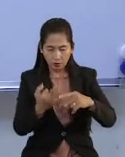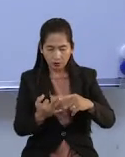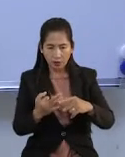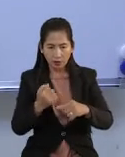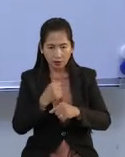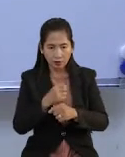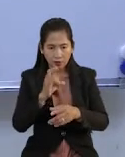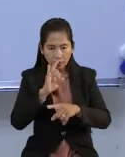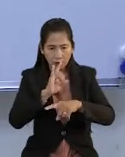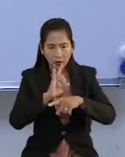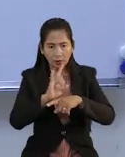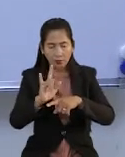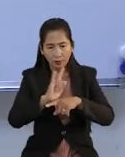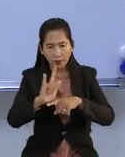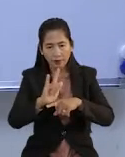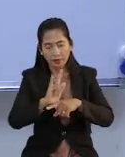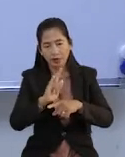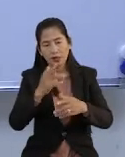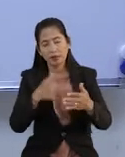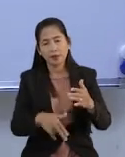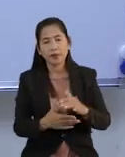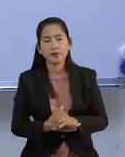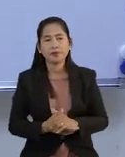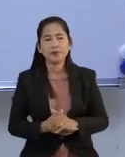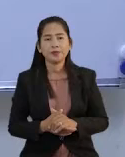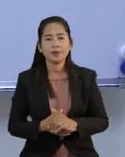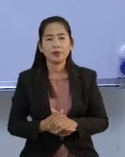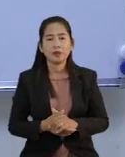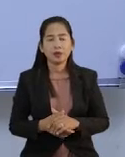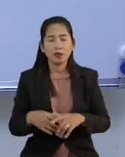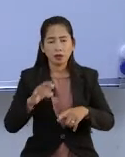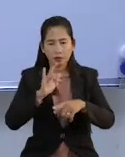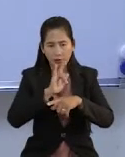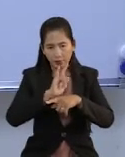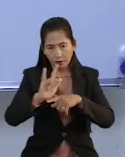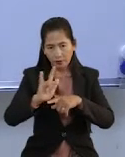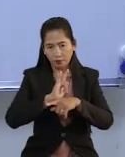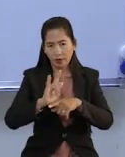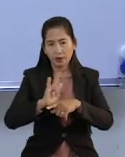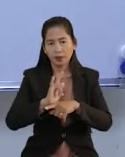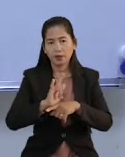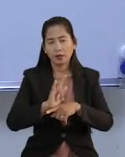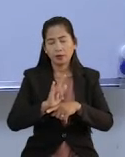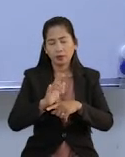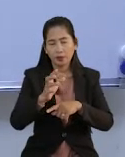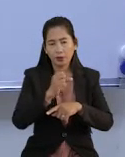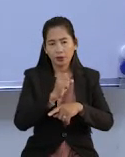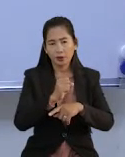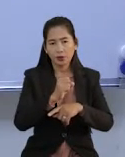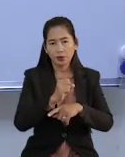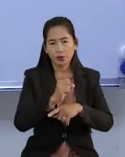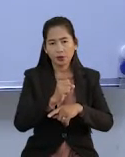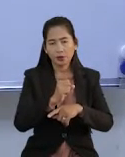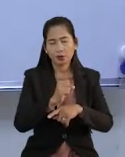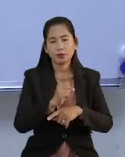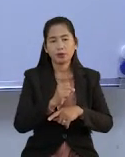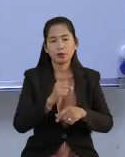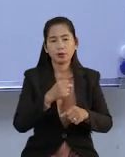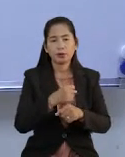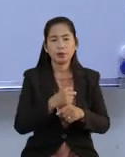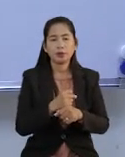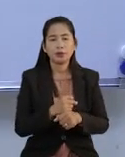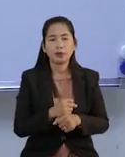trời thơ bảo màn vị thi ở vầy. Chà, cứ con trời, con ai cho phiệp dục, tới thơ mẹ khơi buồn.